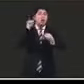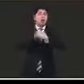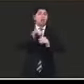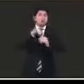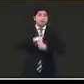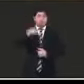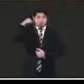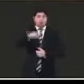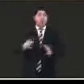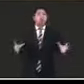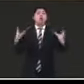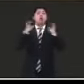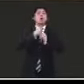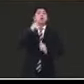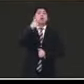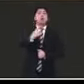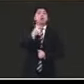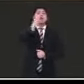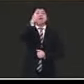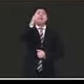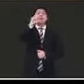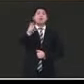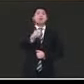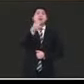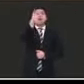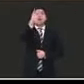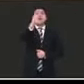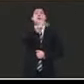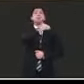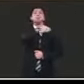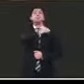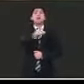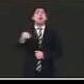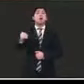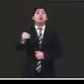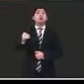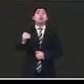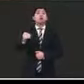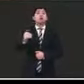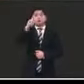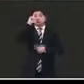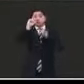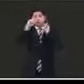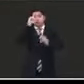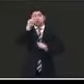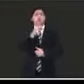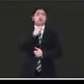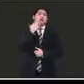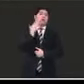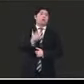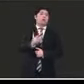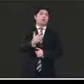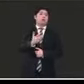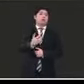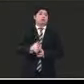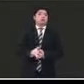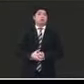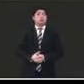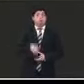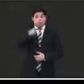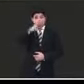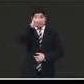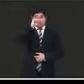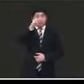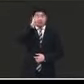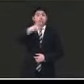şu ana kadar 7,2 milyon Başvuru yapıldı bu